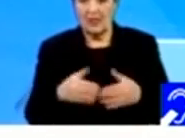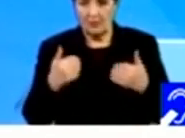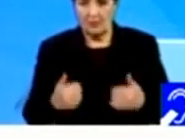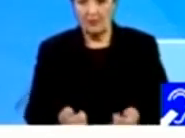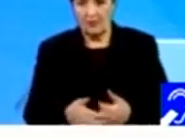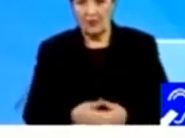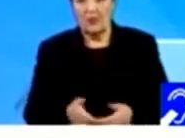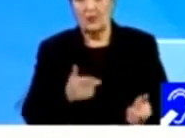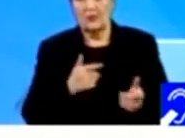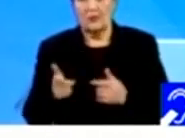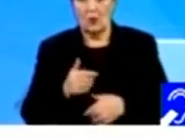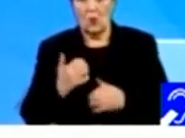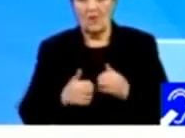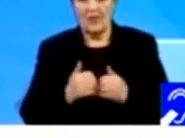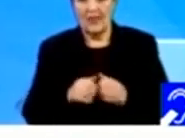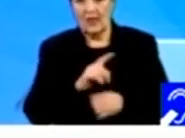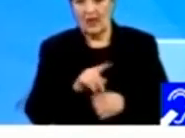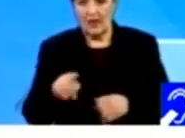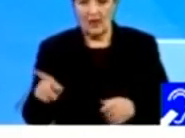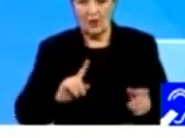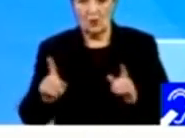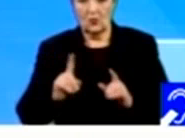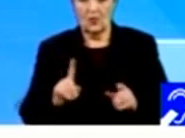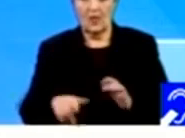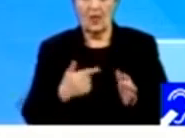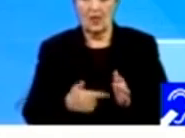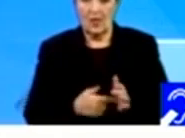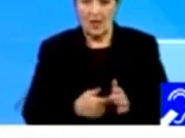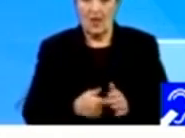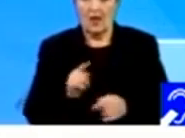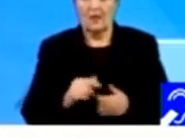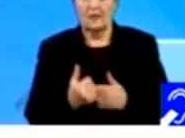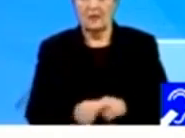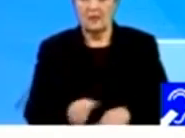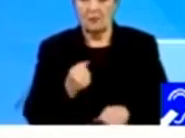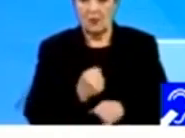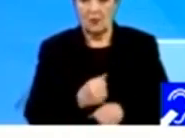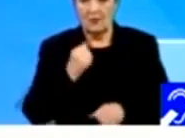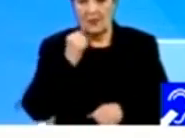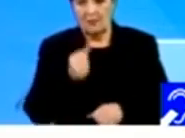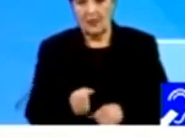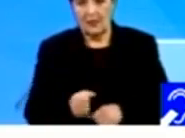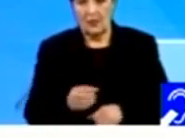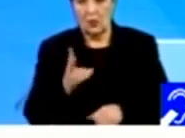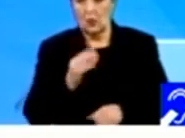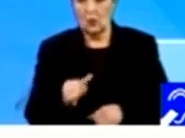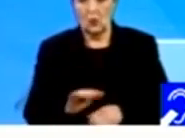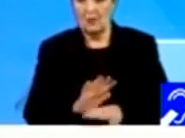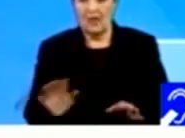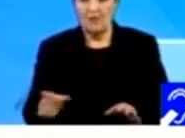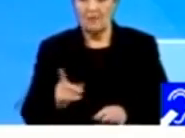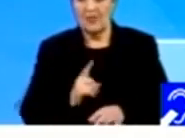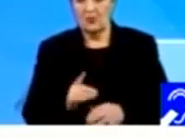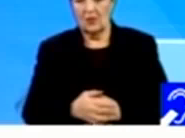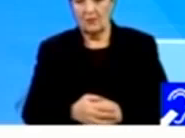sunt gata să colaborez cu fiecare dintre consilierii din Consiliul Municipal ca să schimbăm lucrurile de mâine. Nu mai avem de